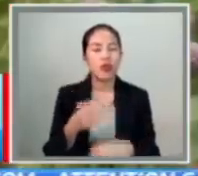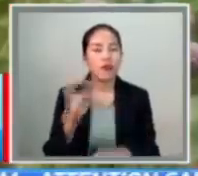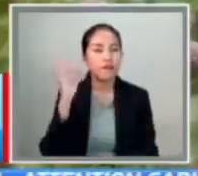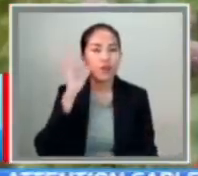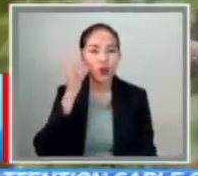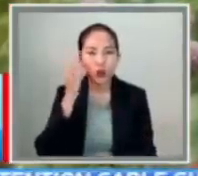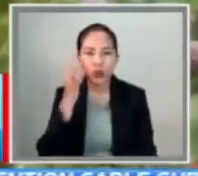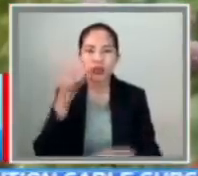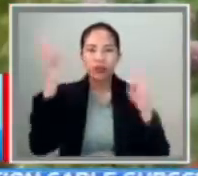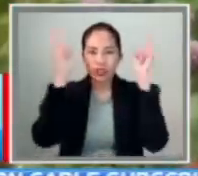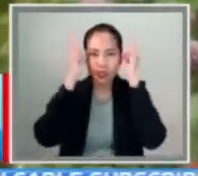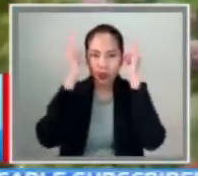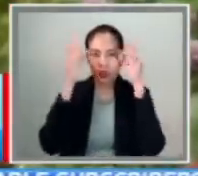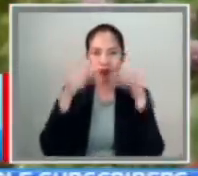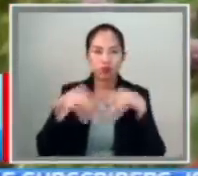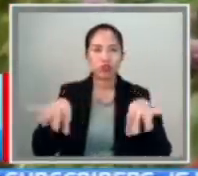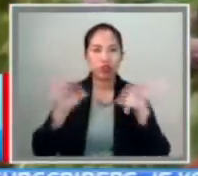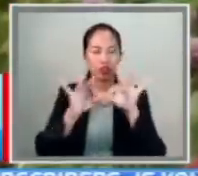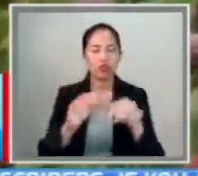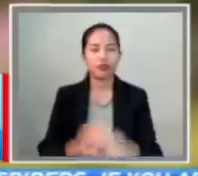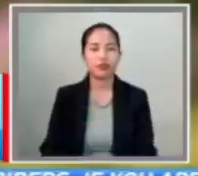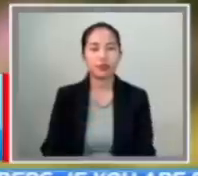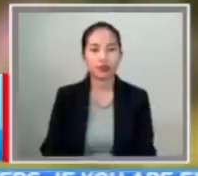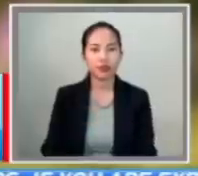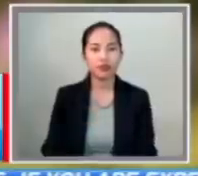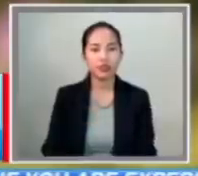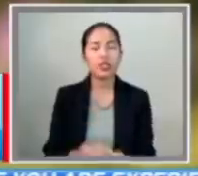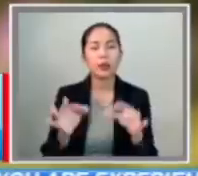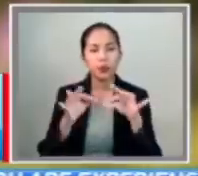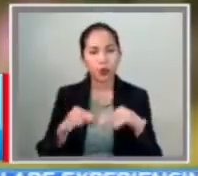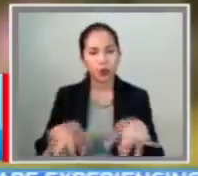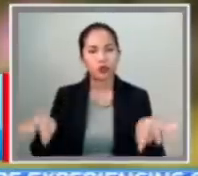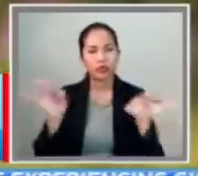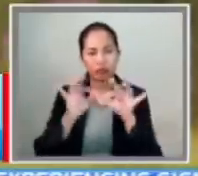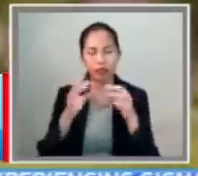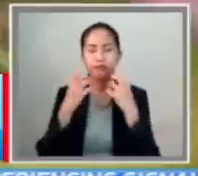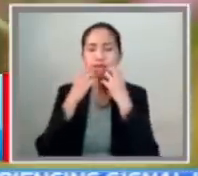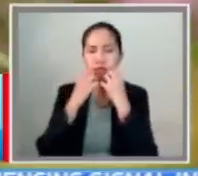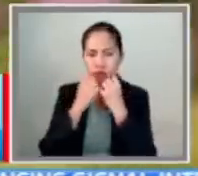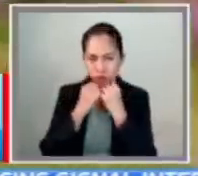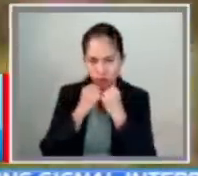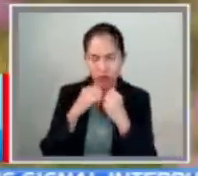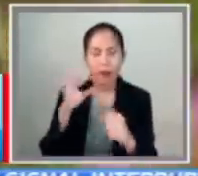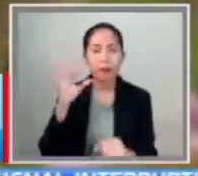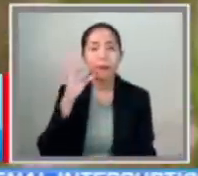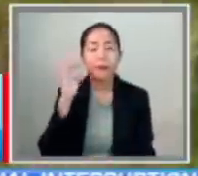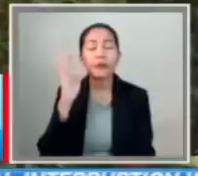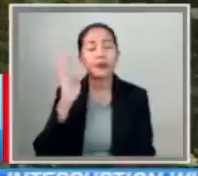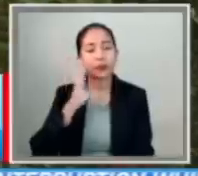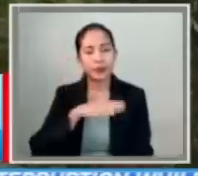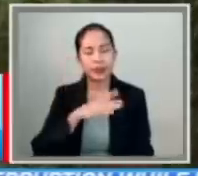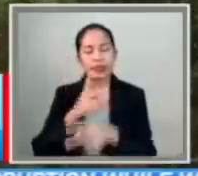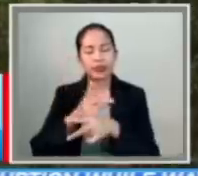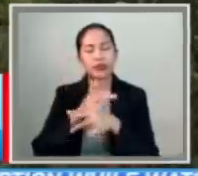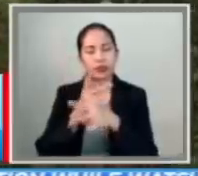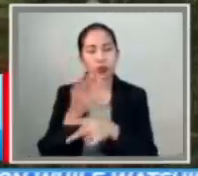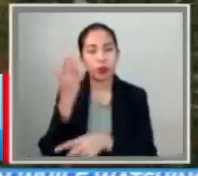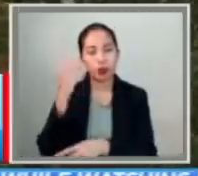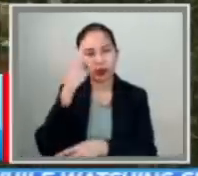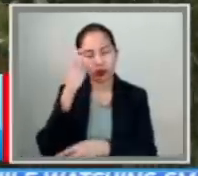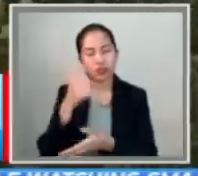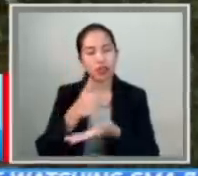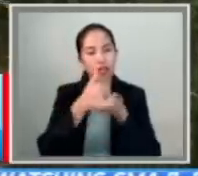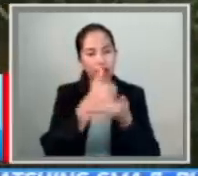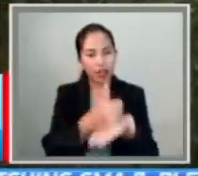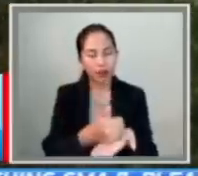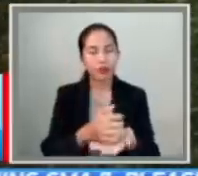Kaya naman mahalaga raw na huwag sirain o patayin ang mga bubuyog bagkus ay paramihin ito. Malaki rin daw ang may tutulong ng pag-aalaga ng iba't ibang klase